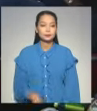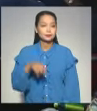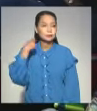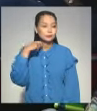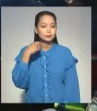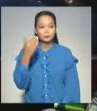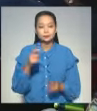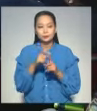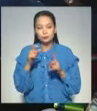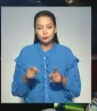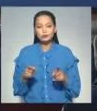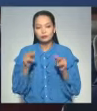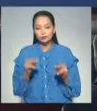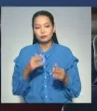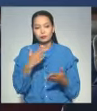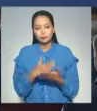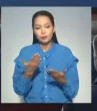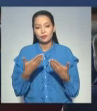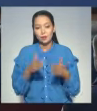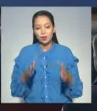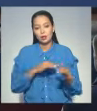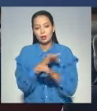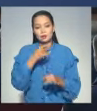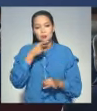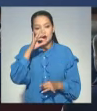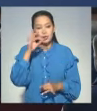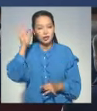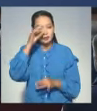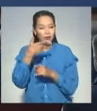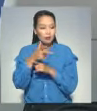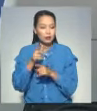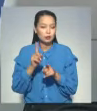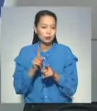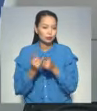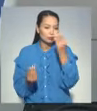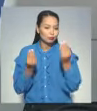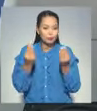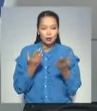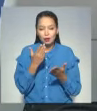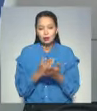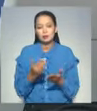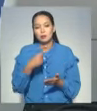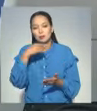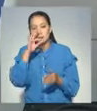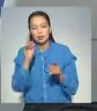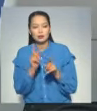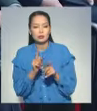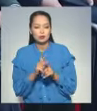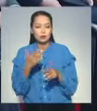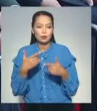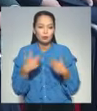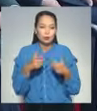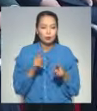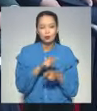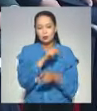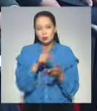Президенттің сөзінде жан бар. Қазір желіні ашып қалсан, полицейлер туралы видео жарық ете қалады. Халық құзырлыларға құтты бір емтихан алып жатқандай